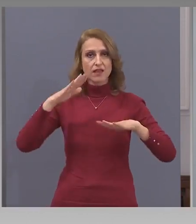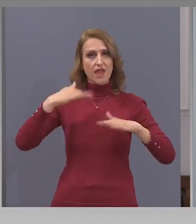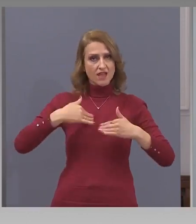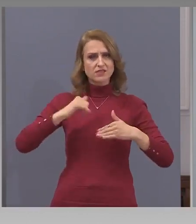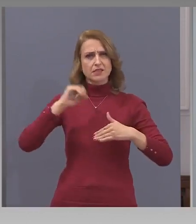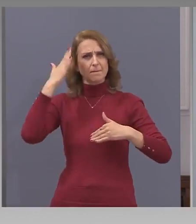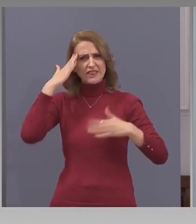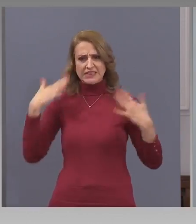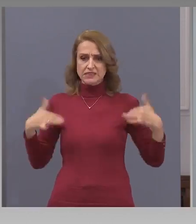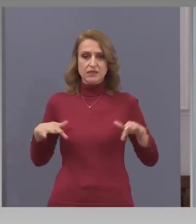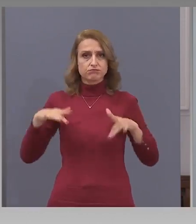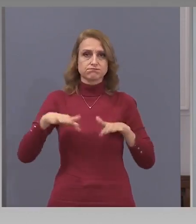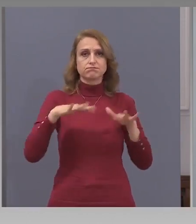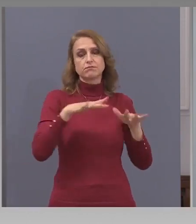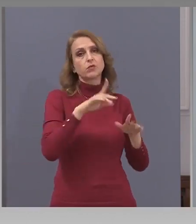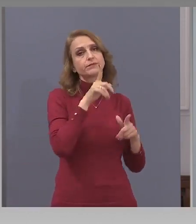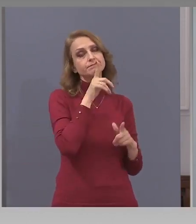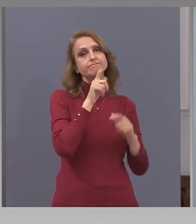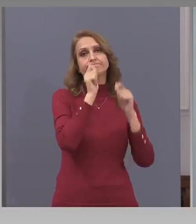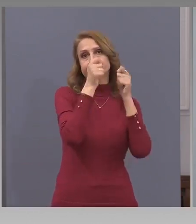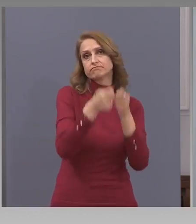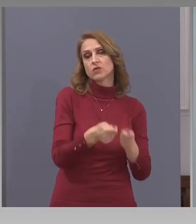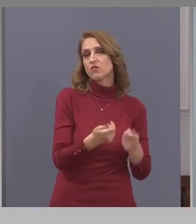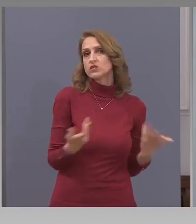уважение и зачитане на държавния глава.